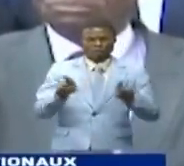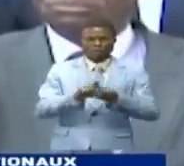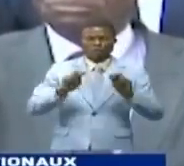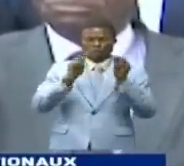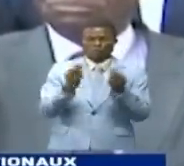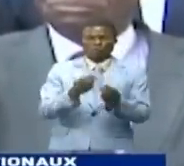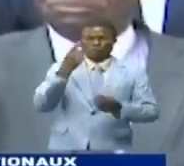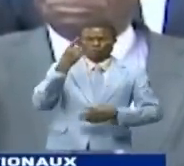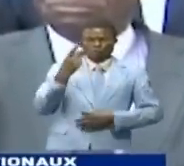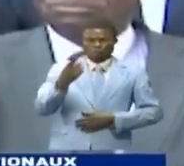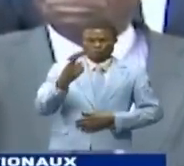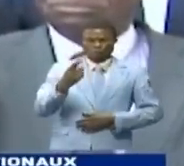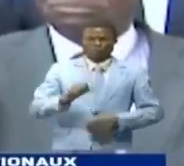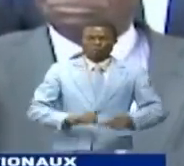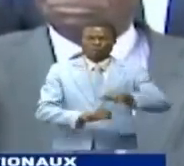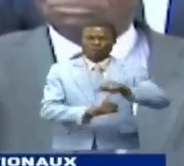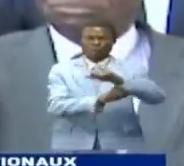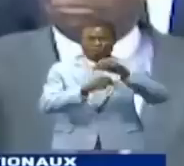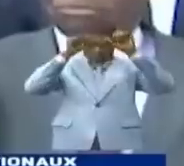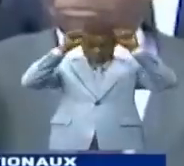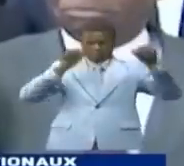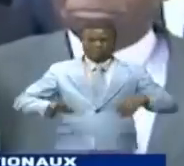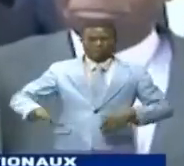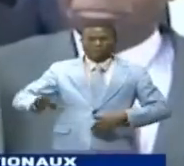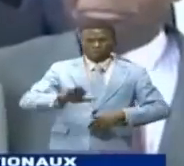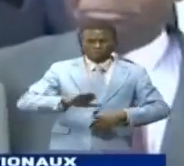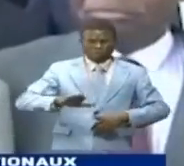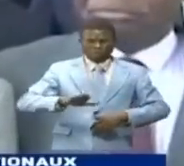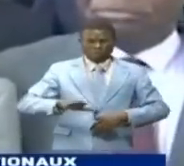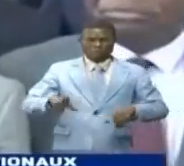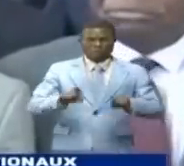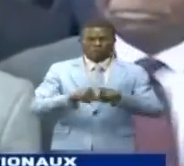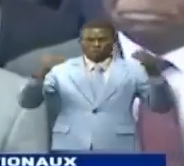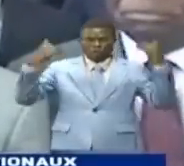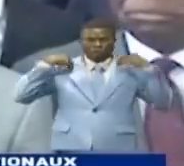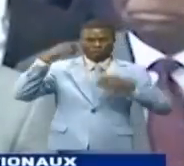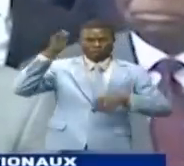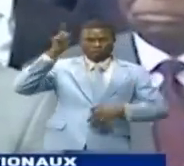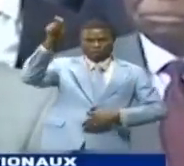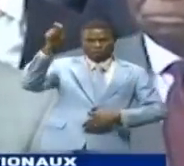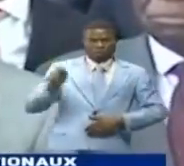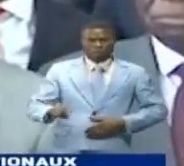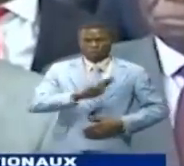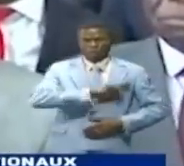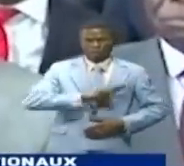homme, derrière le président de la République, commandant suprême des